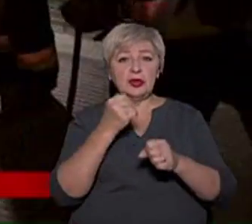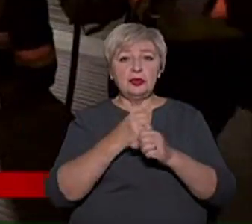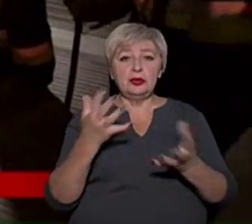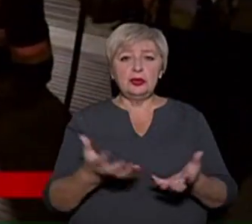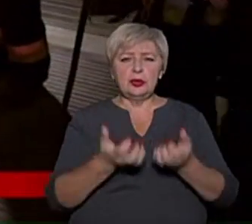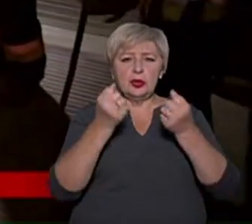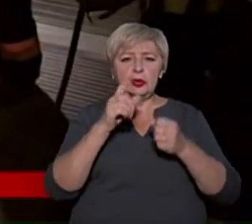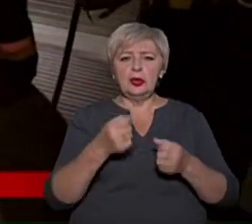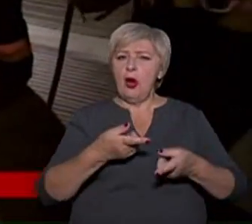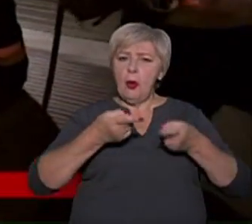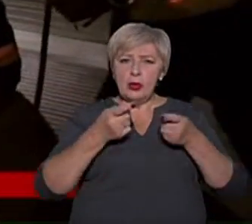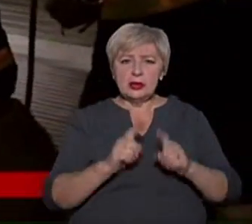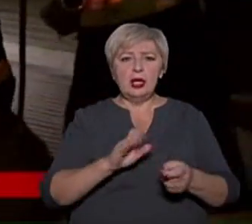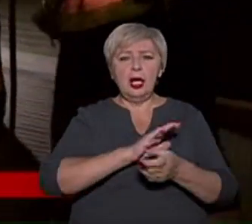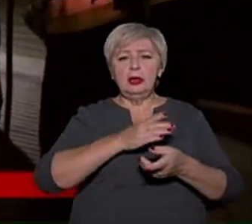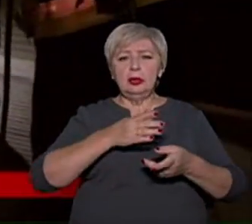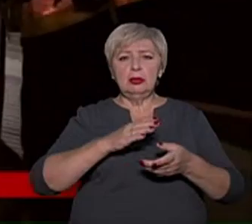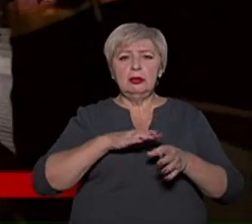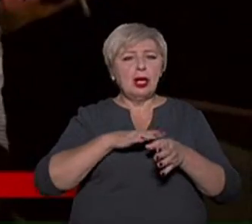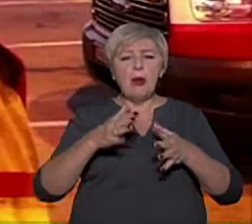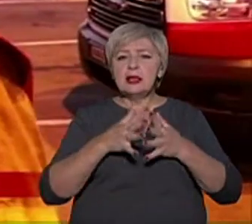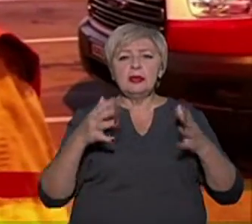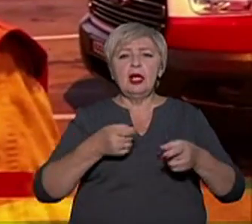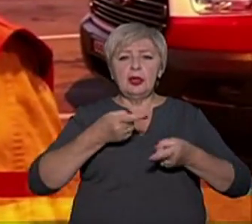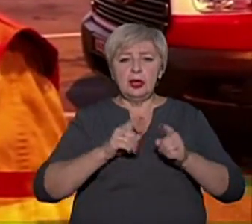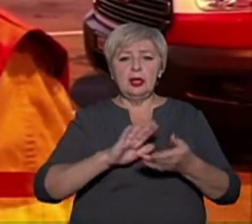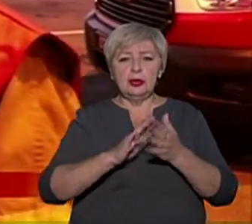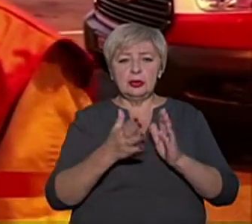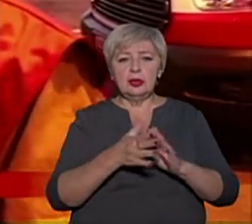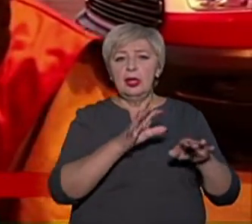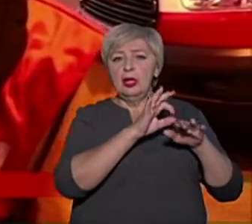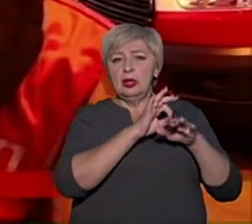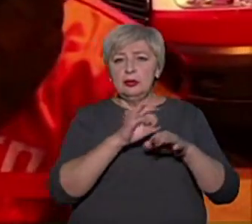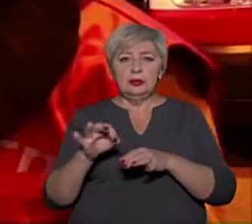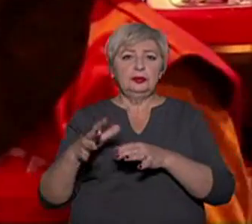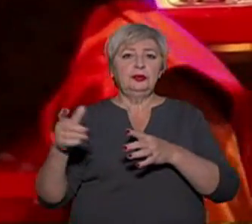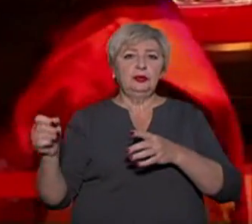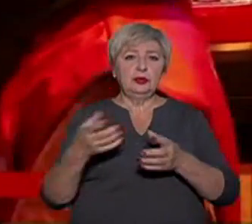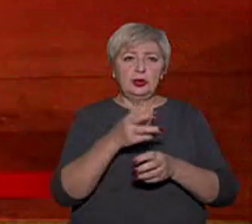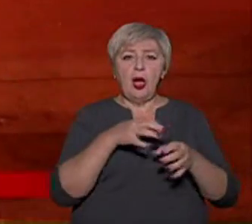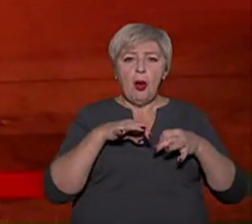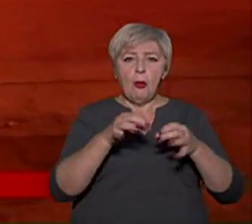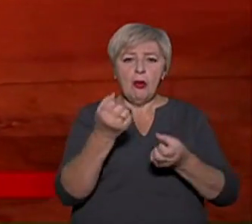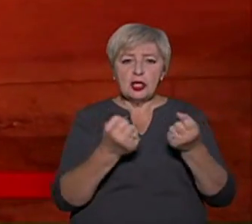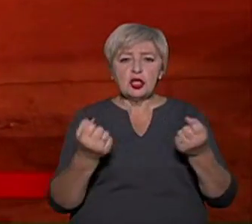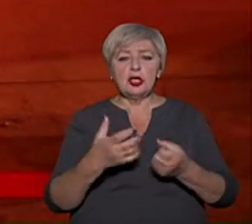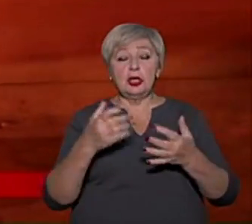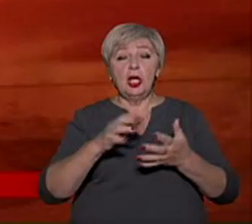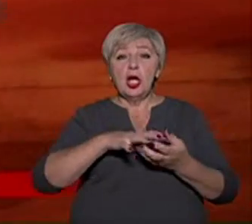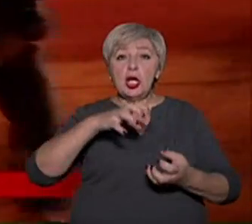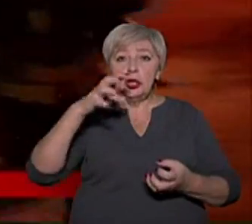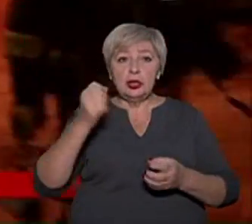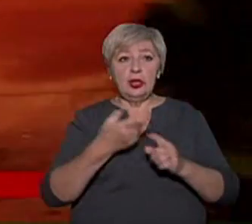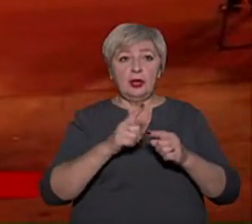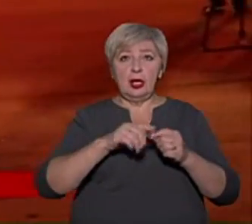максимально реальних умовах. Вивели з десяток техніки та майже півсотні пожежників. І навіть дим, який заполонив увесь другий поверх,